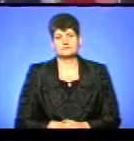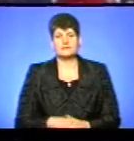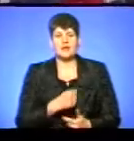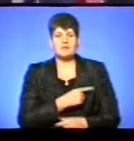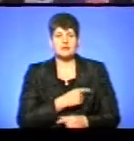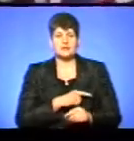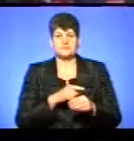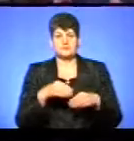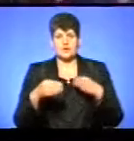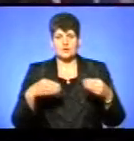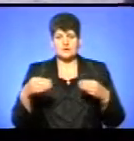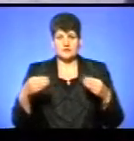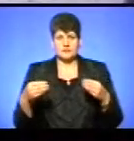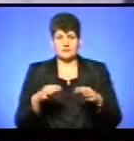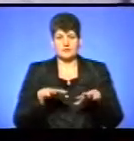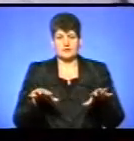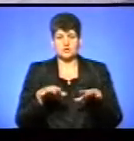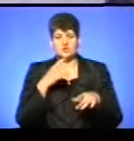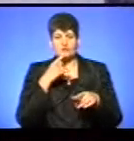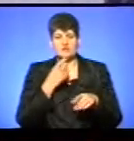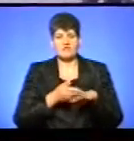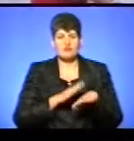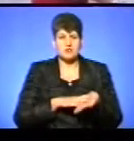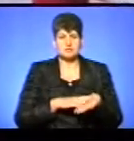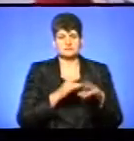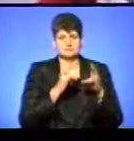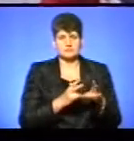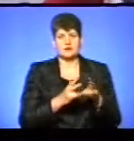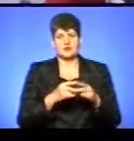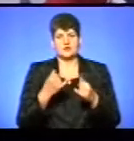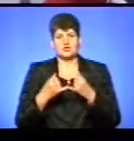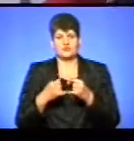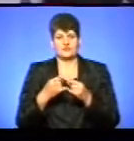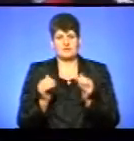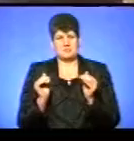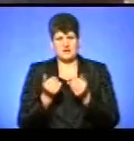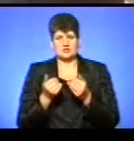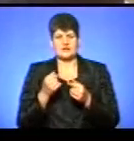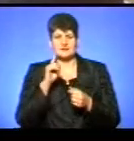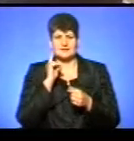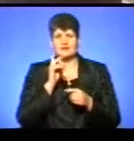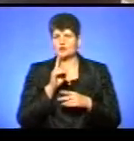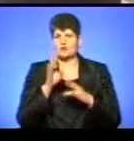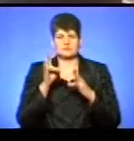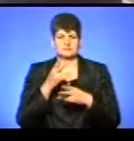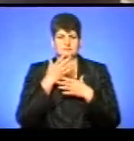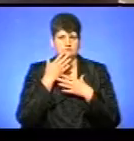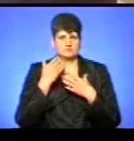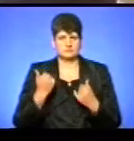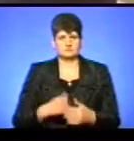Медики розклали сортувальні майданчики. Червоний – для важкотравмованих, жовтий – для менш травмованих та зелений – для людей, які не травмувалися.